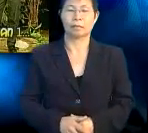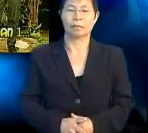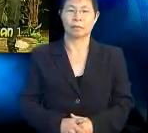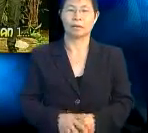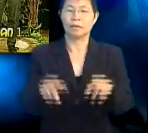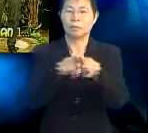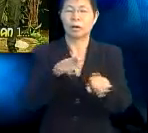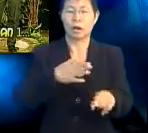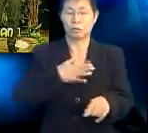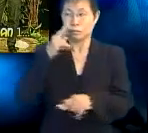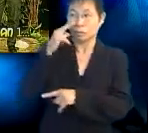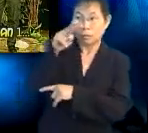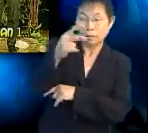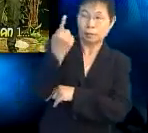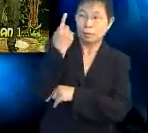Seperti yang aku nampak tadi.